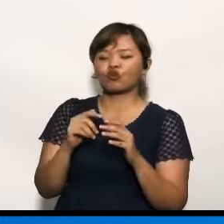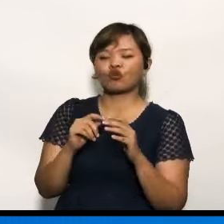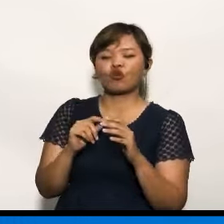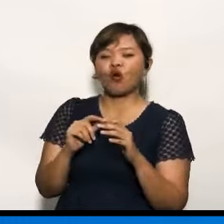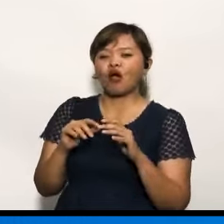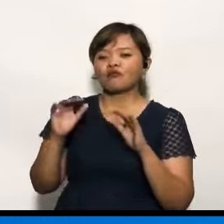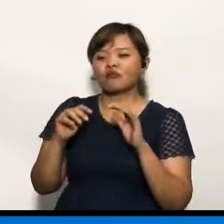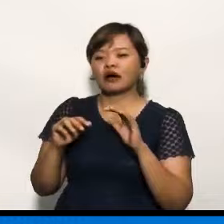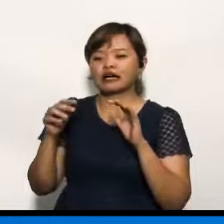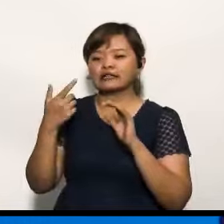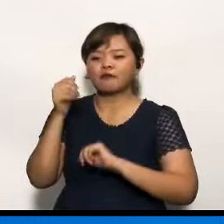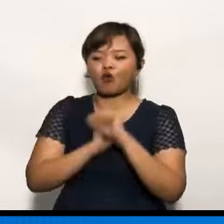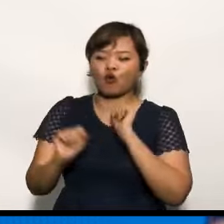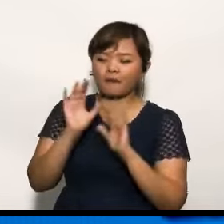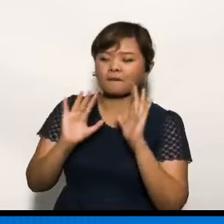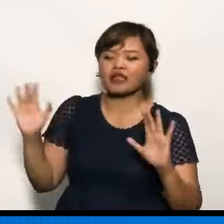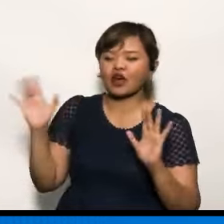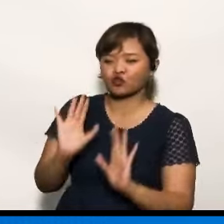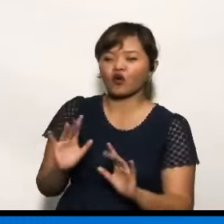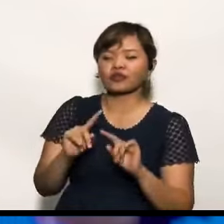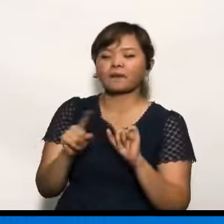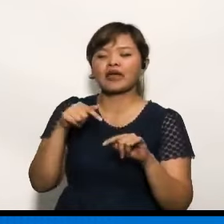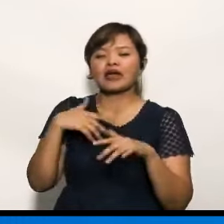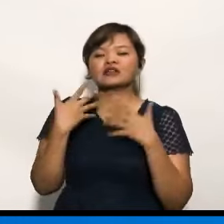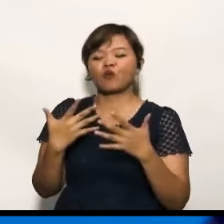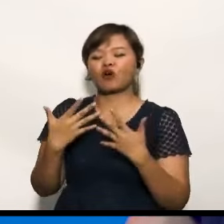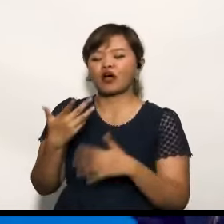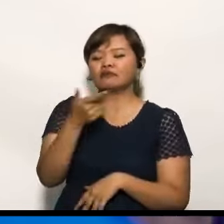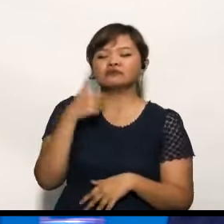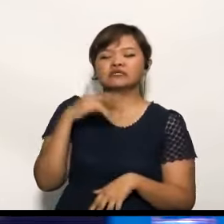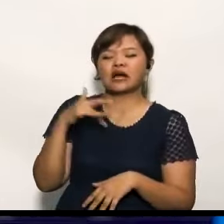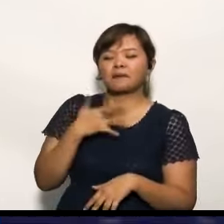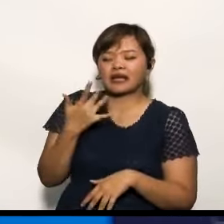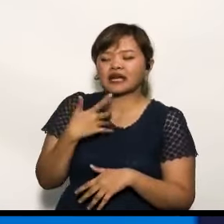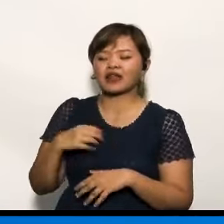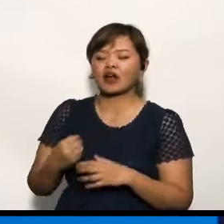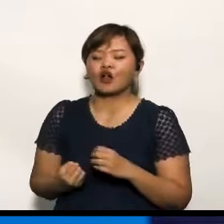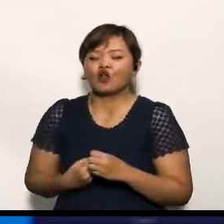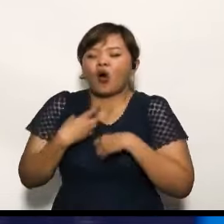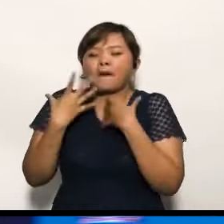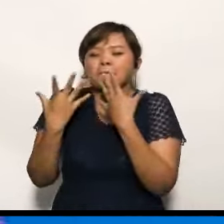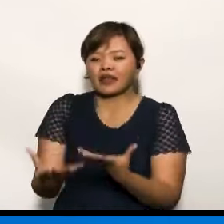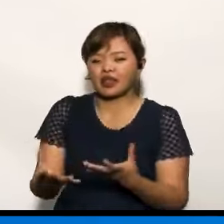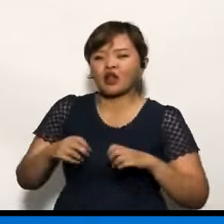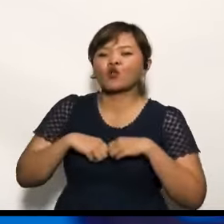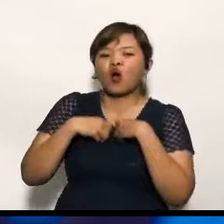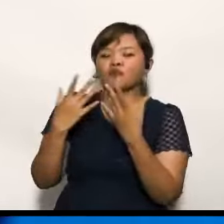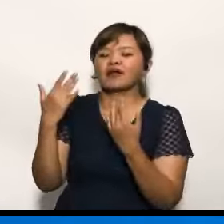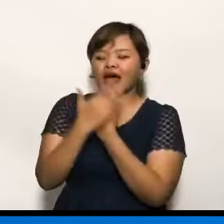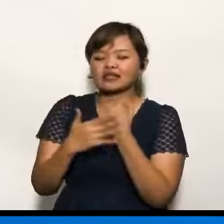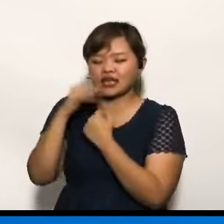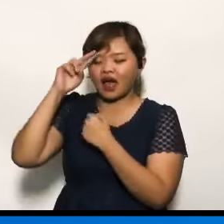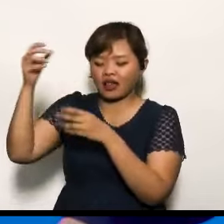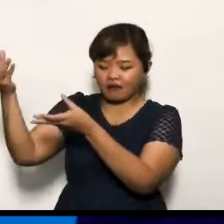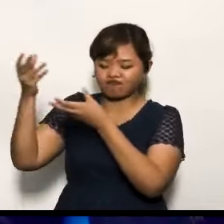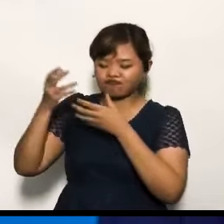praying for people to be overflowed. Aku berdoa untuk setiap dari kita bisa mengalami luapan daripada Allah. Luapan dari kasih